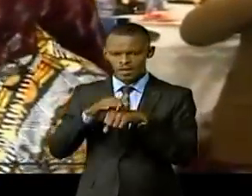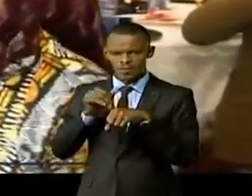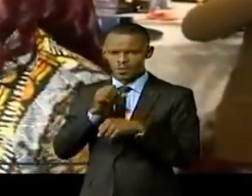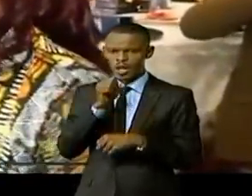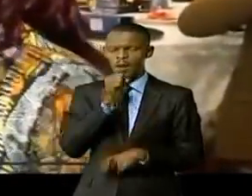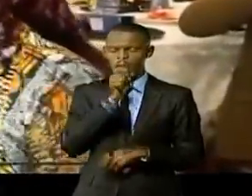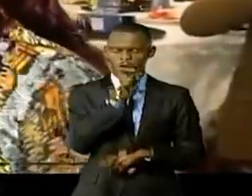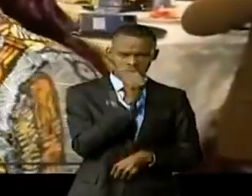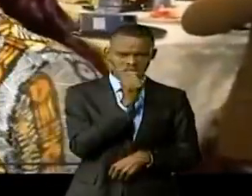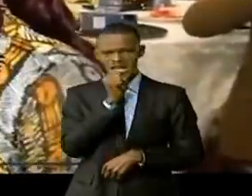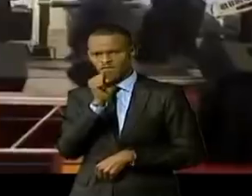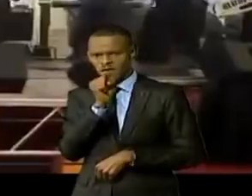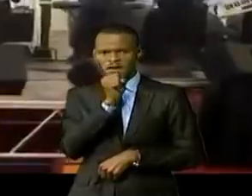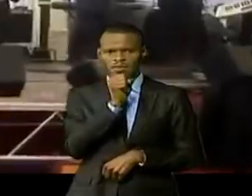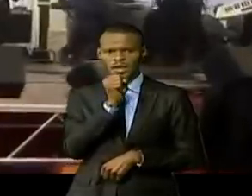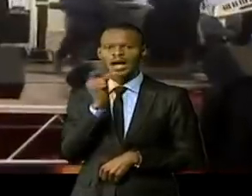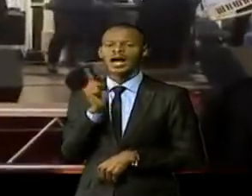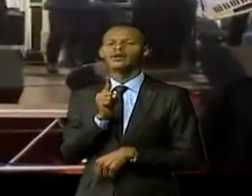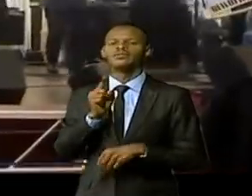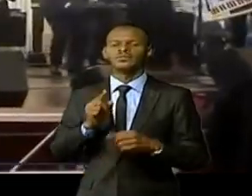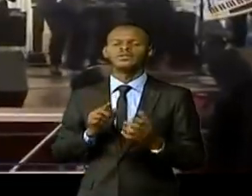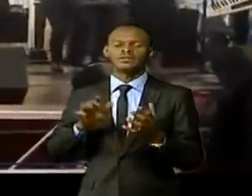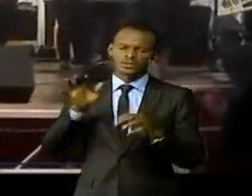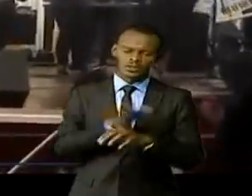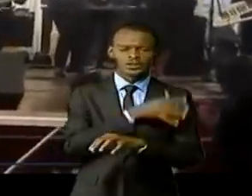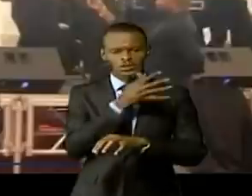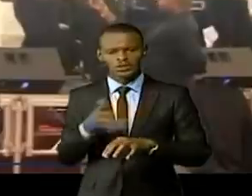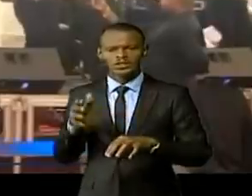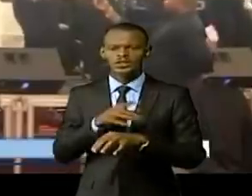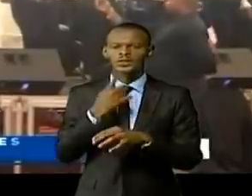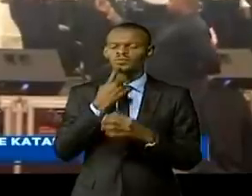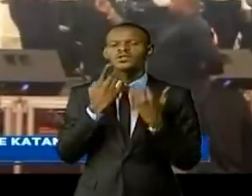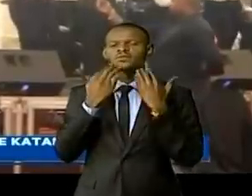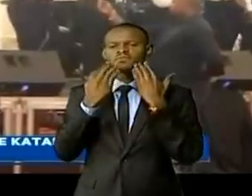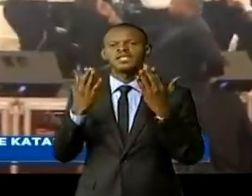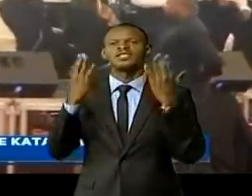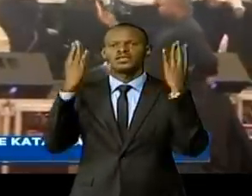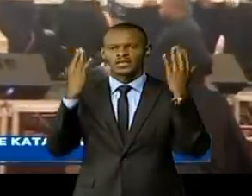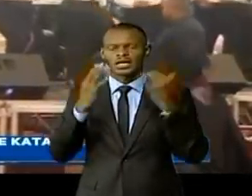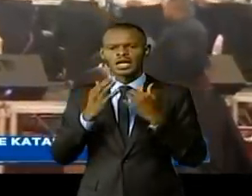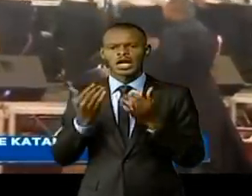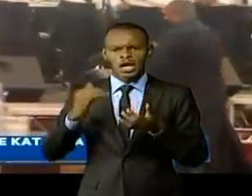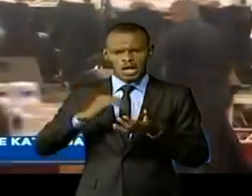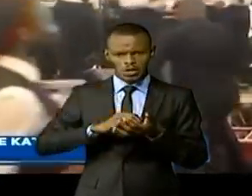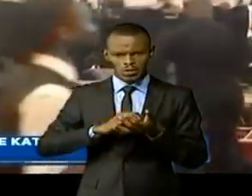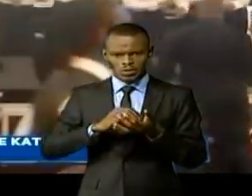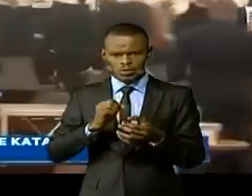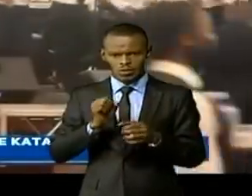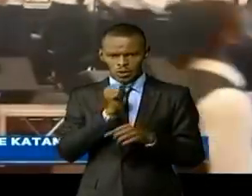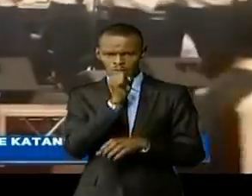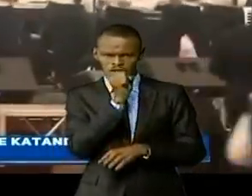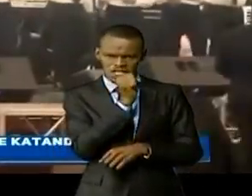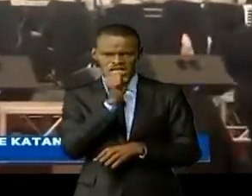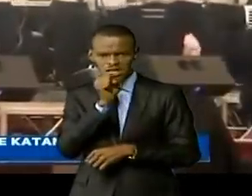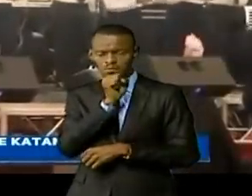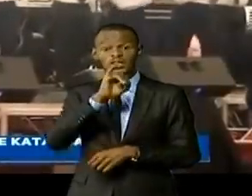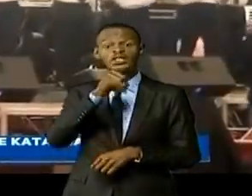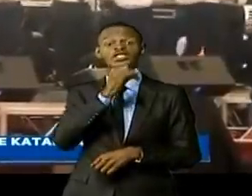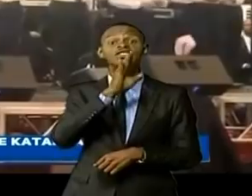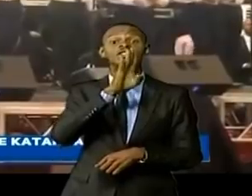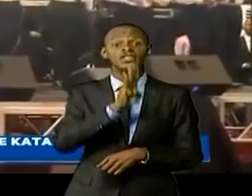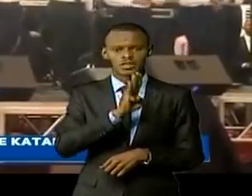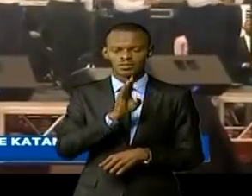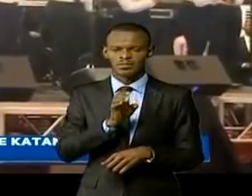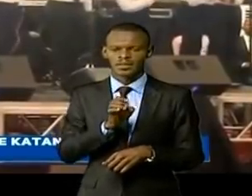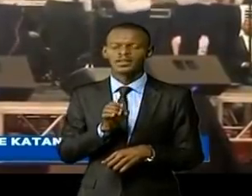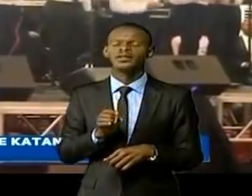pasteur Moïse Mbillé, a loué Dieu pour la nouvelle année et Jibem Piana et son Wenge BCBG ont apporté une note musicale pour